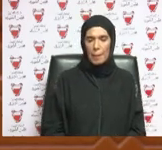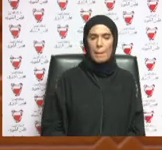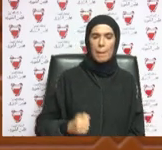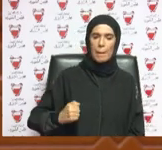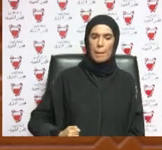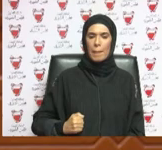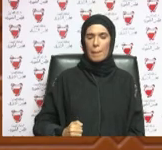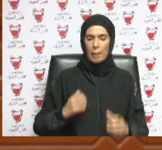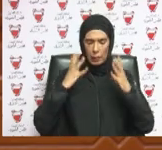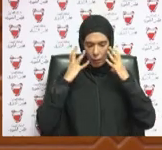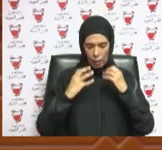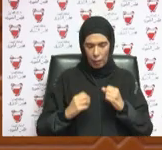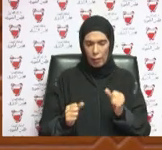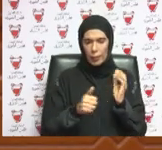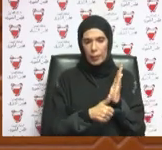البحرين فقدت قائدا